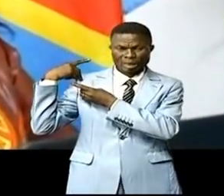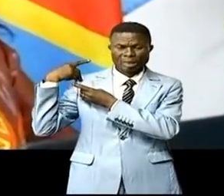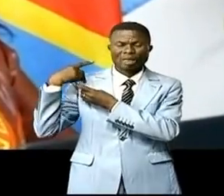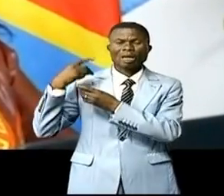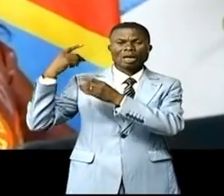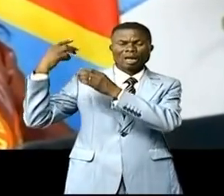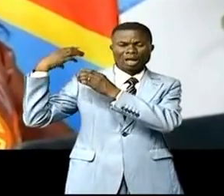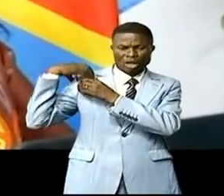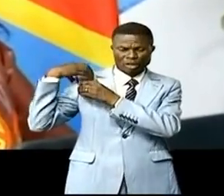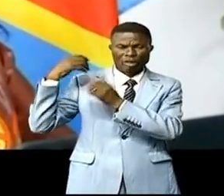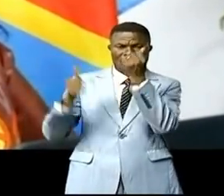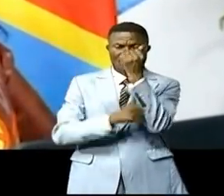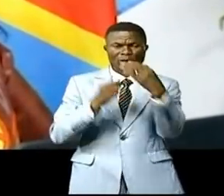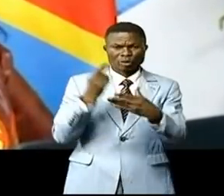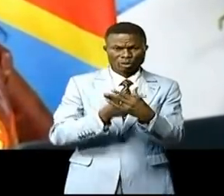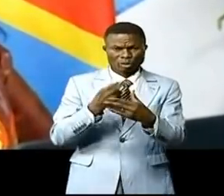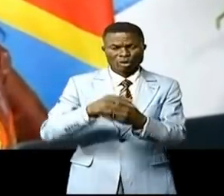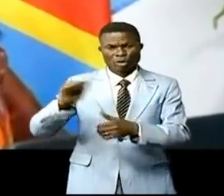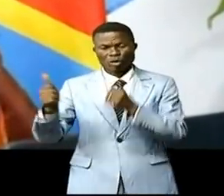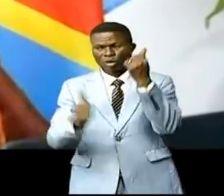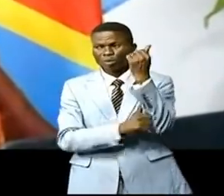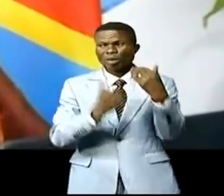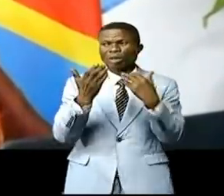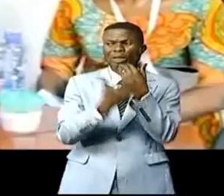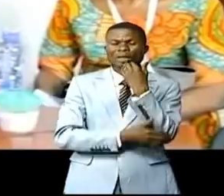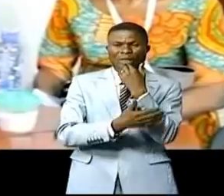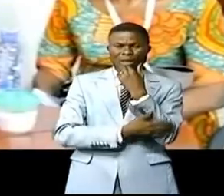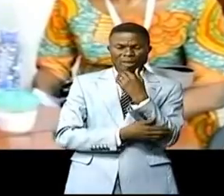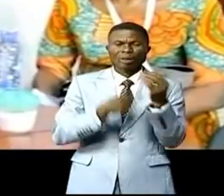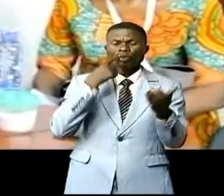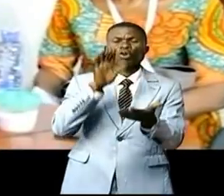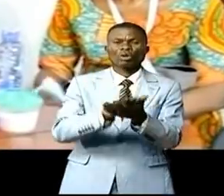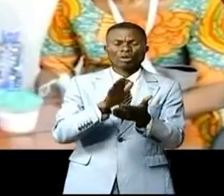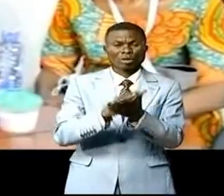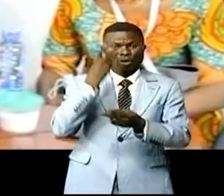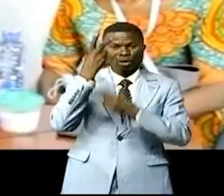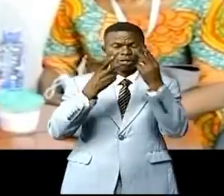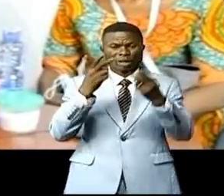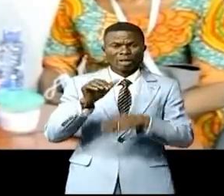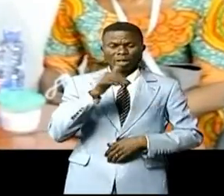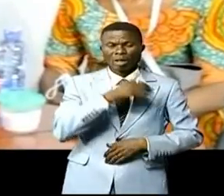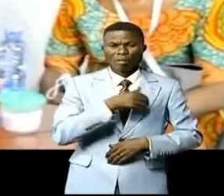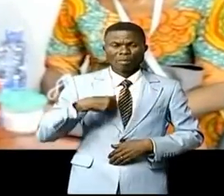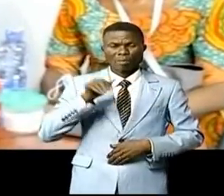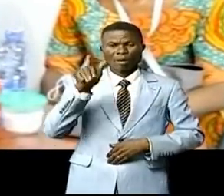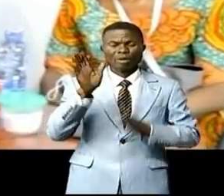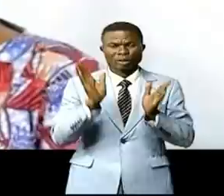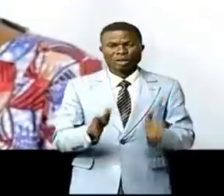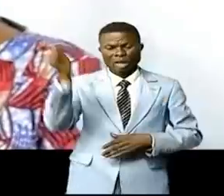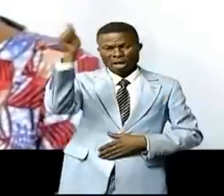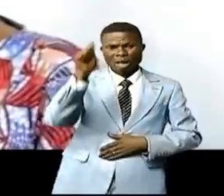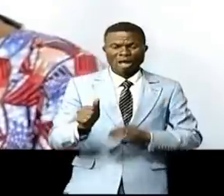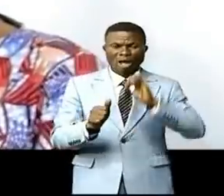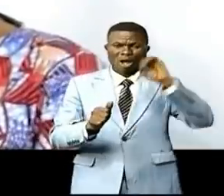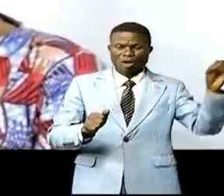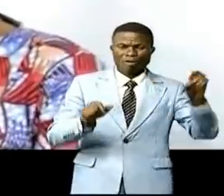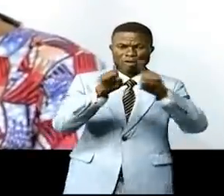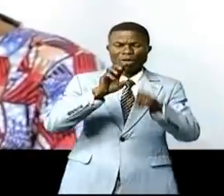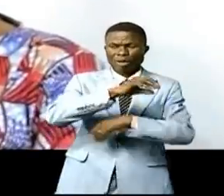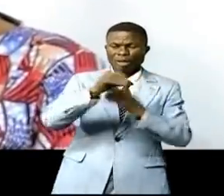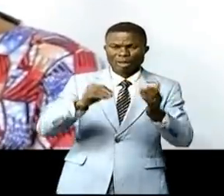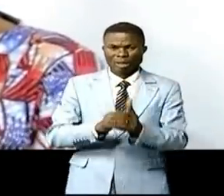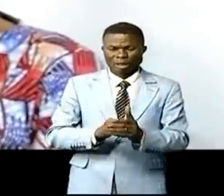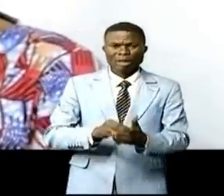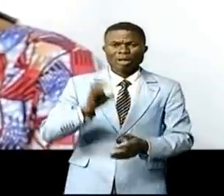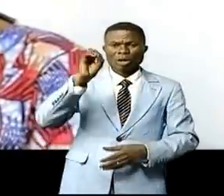vivant avec handicap et autres personnes vulnérables se félicite de la visite de la directrice régionale pour l'Afrique de l'Ouest et centrale de l'ONU